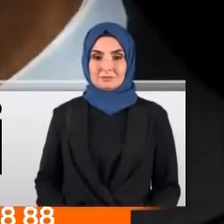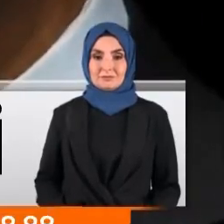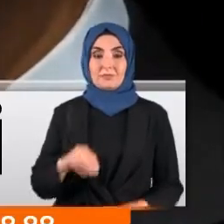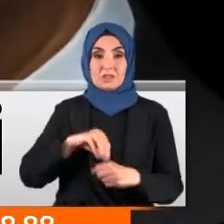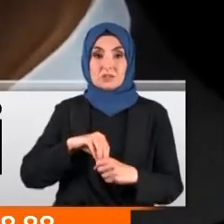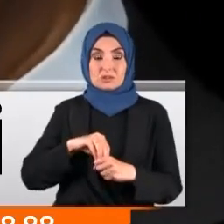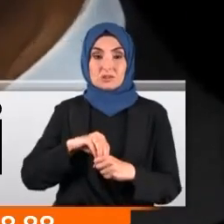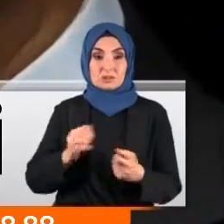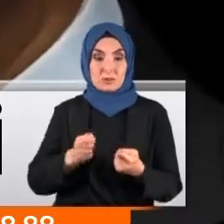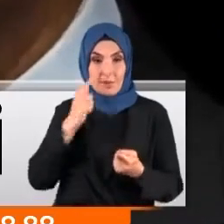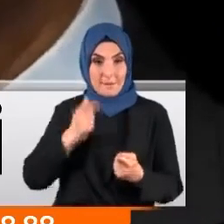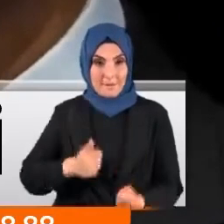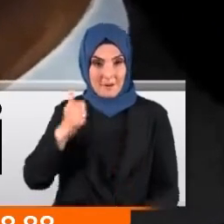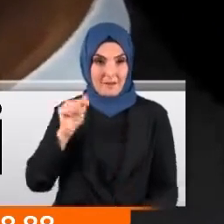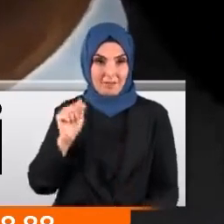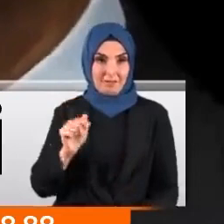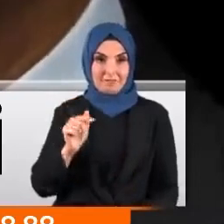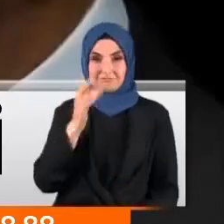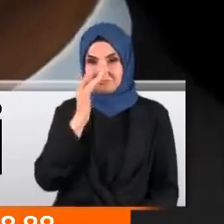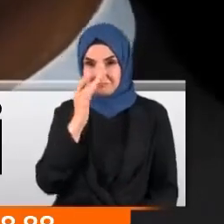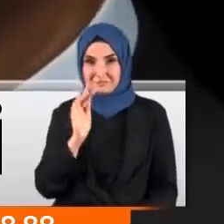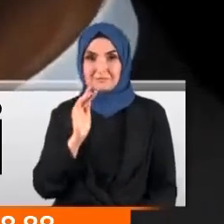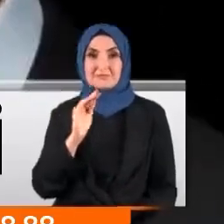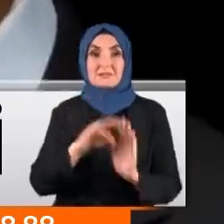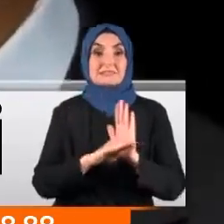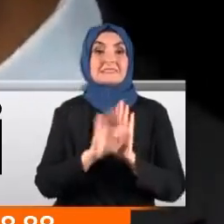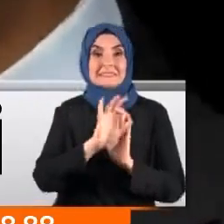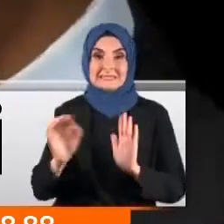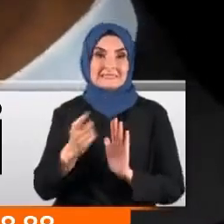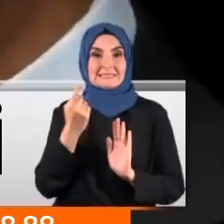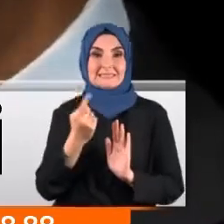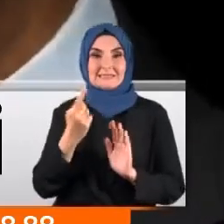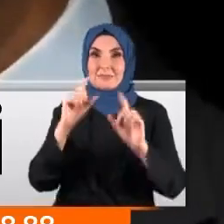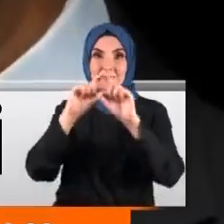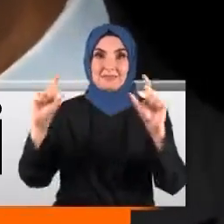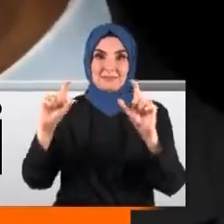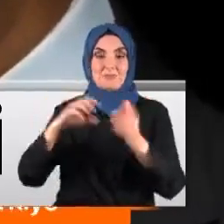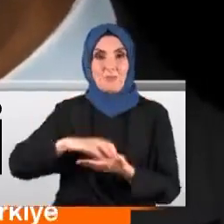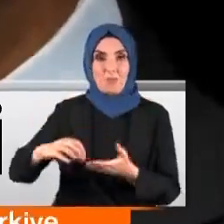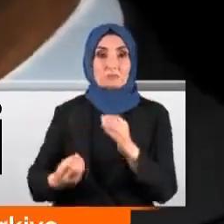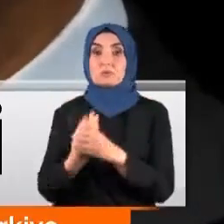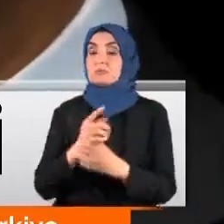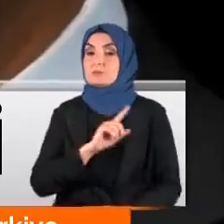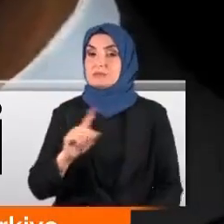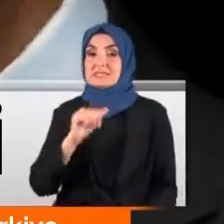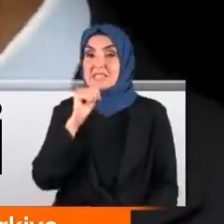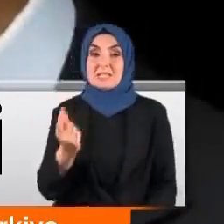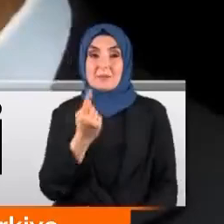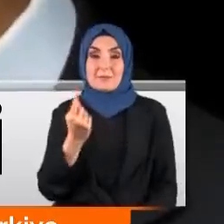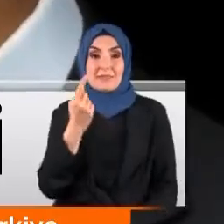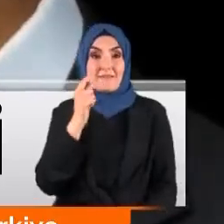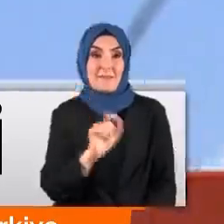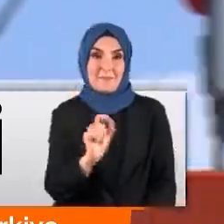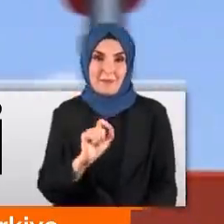Bakanlığı'nda rastgele, kanunsuz, mevzuatsız bir birim kurulamaz. Hiçbir devlet memuruna da kanunsuz, gelişi güzel